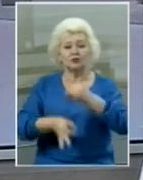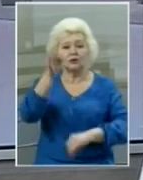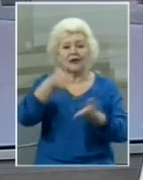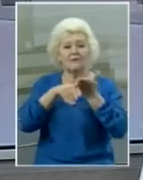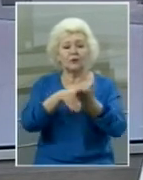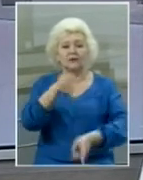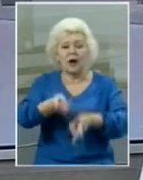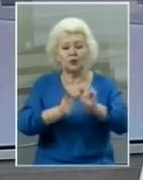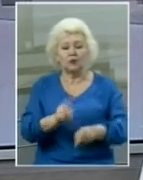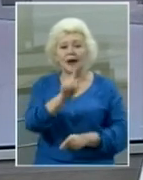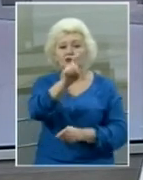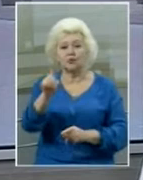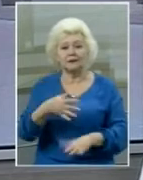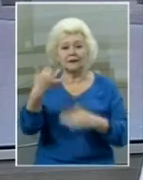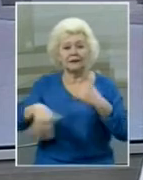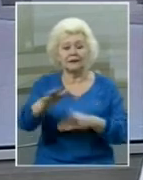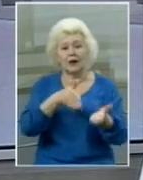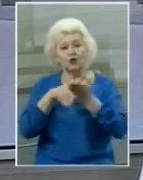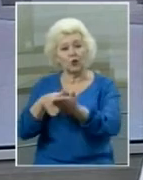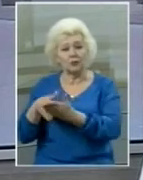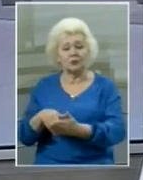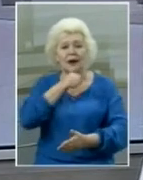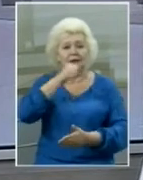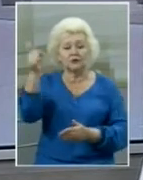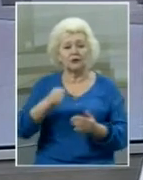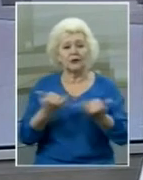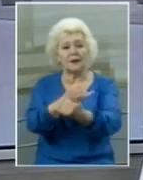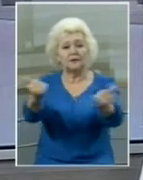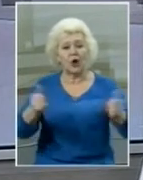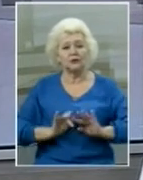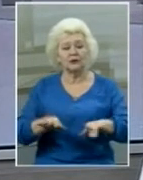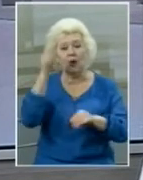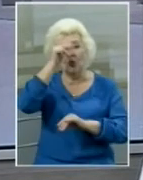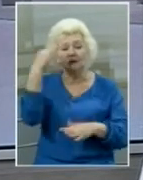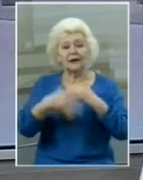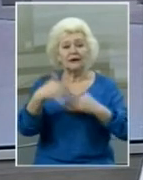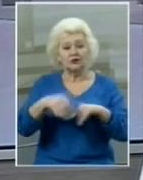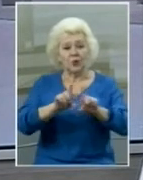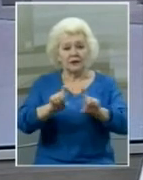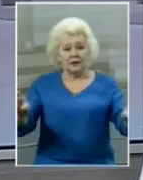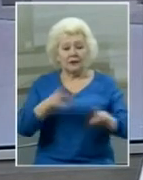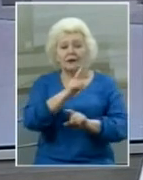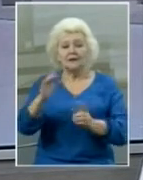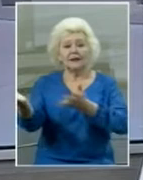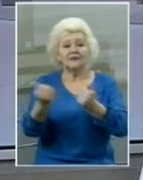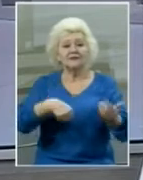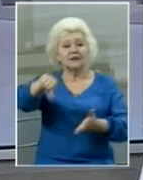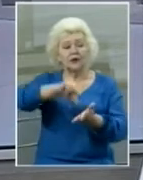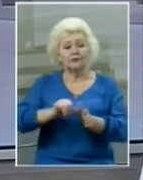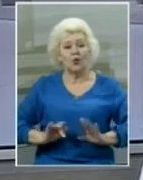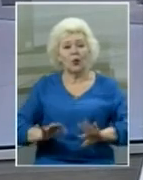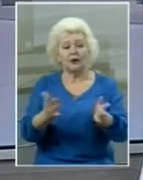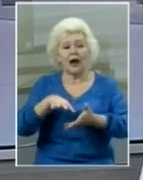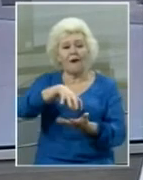волонтери кулінарної сотні Херсонщини. Допомагають дорослим у благочинній справі учні херсонських шкіл, які взяли участь в